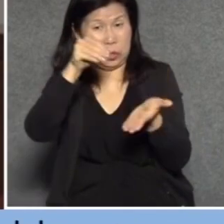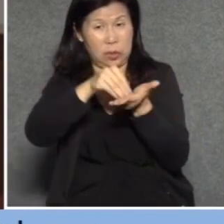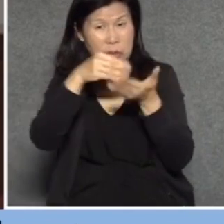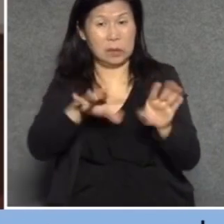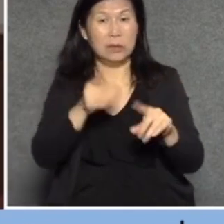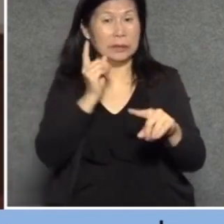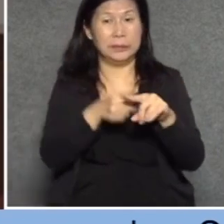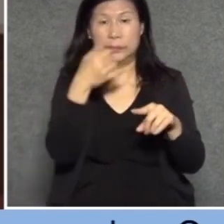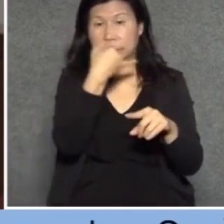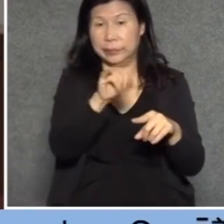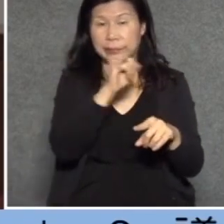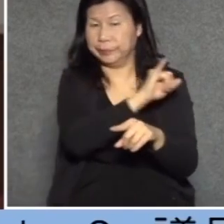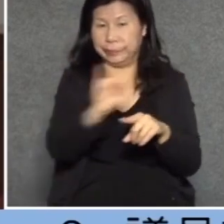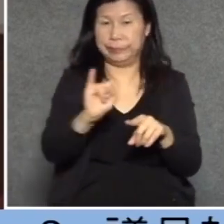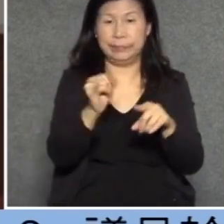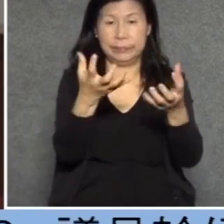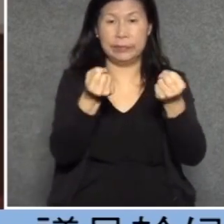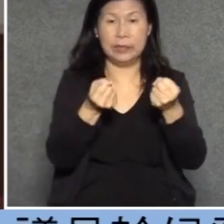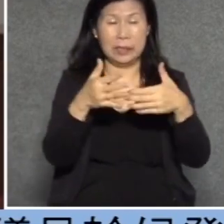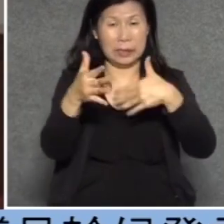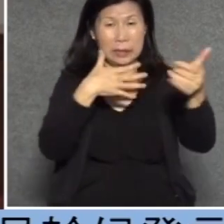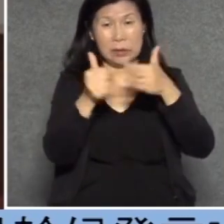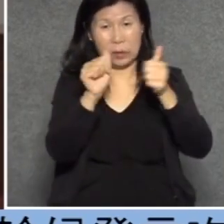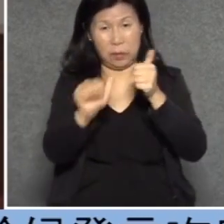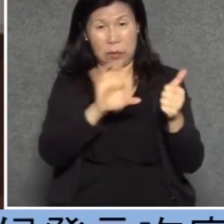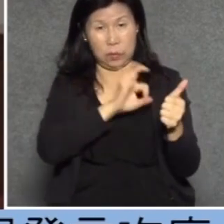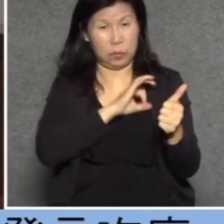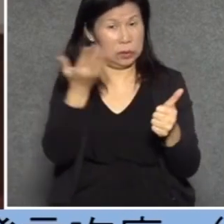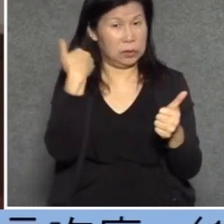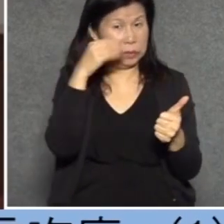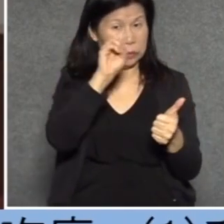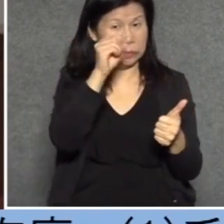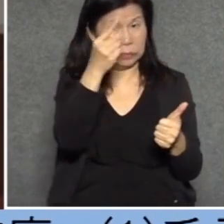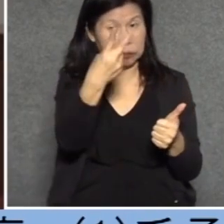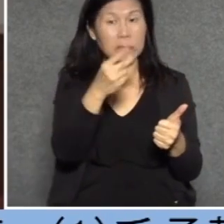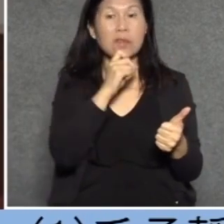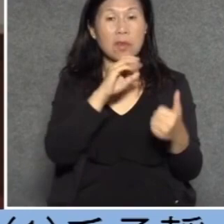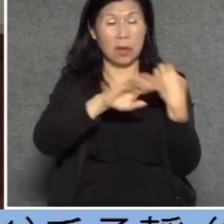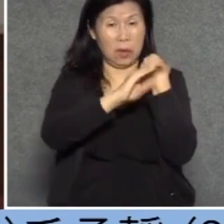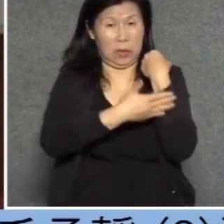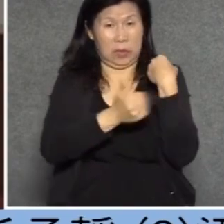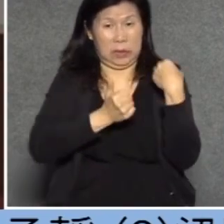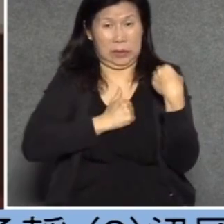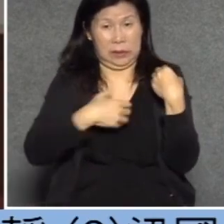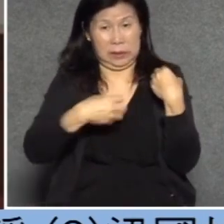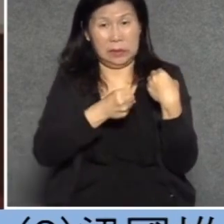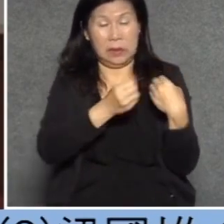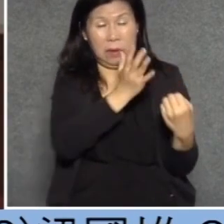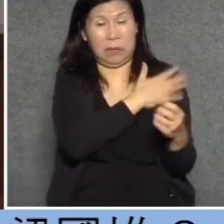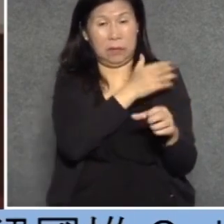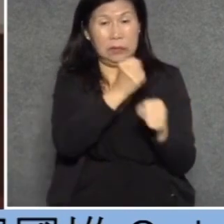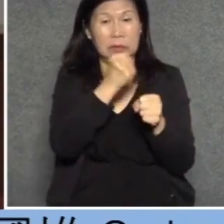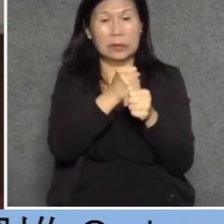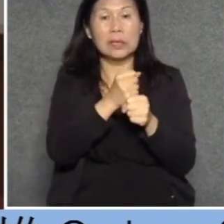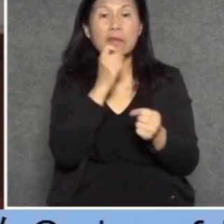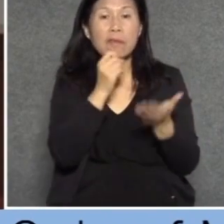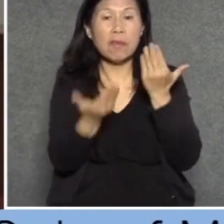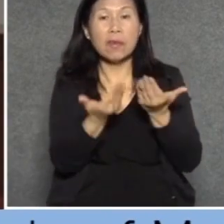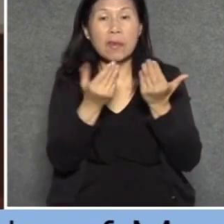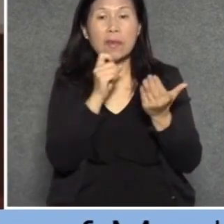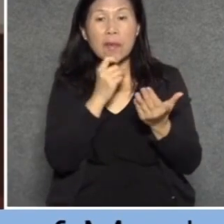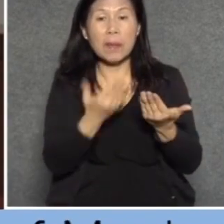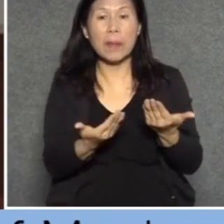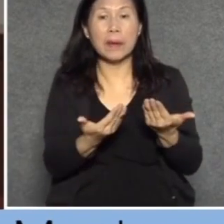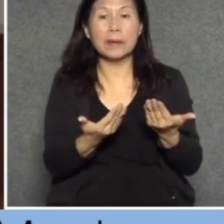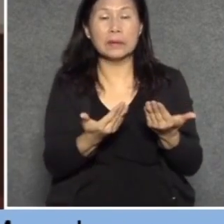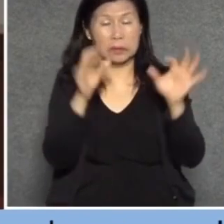能接受嘅，對我嚟講。嗱，呢個我喺事務委員會都講過好多次。律政司掌控檢控工作嘅部門，或多或少其實都應該要